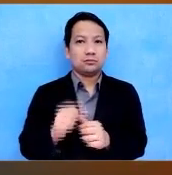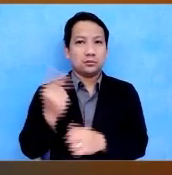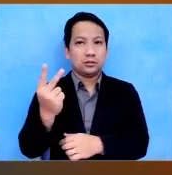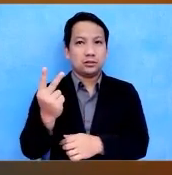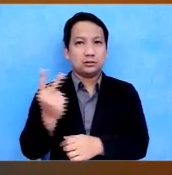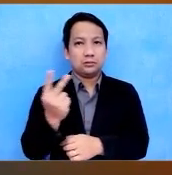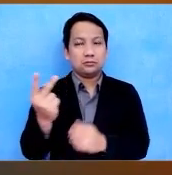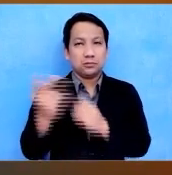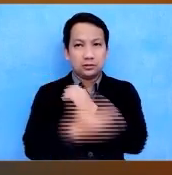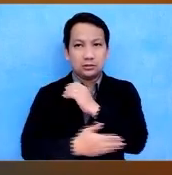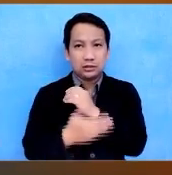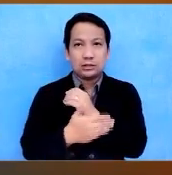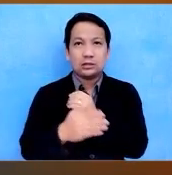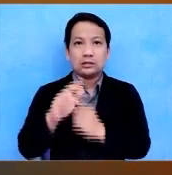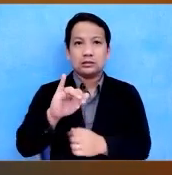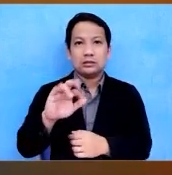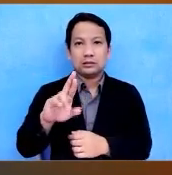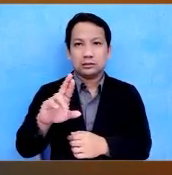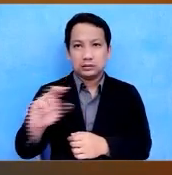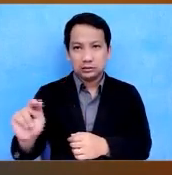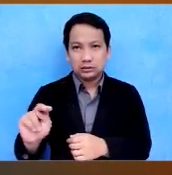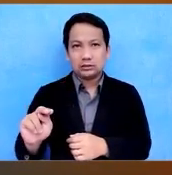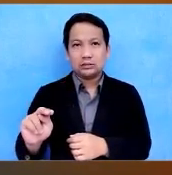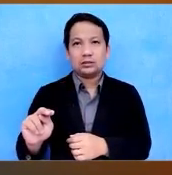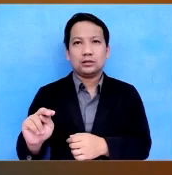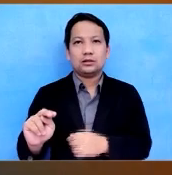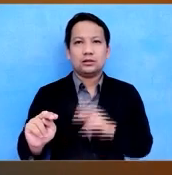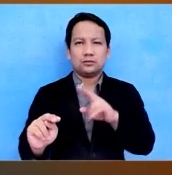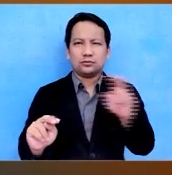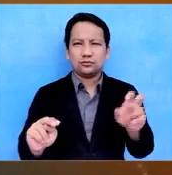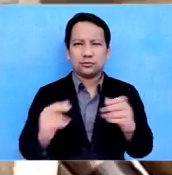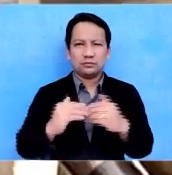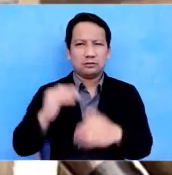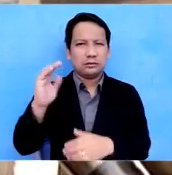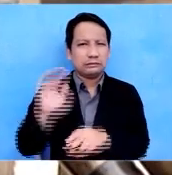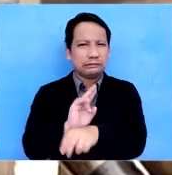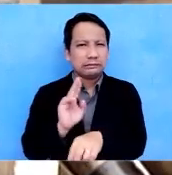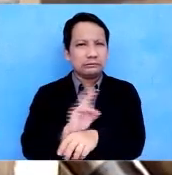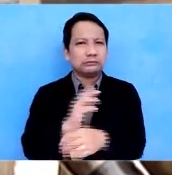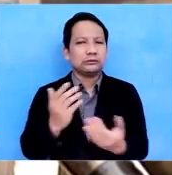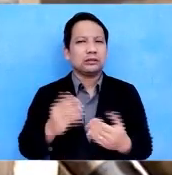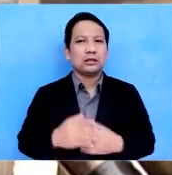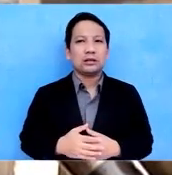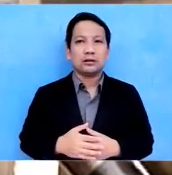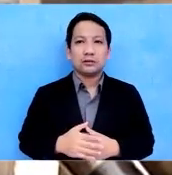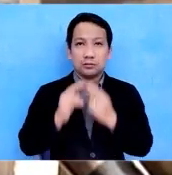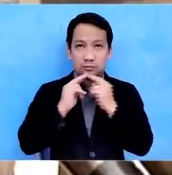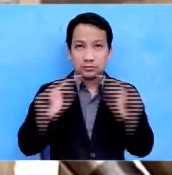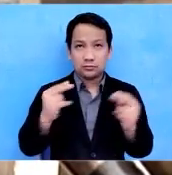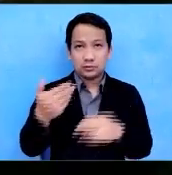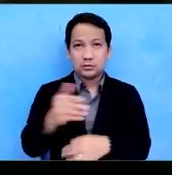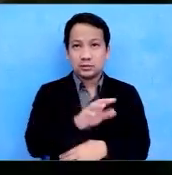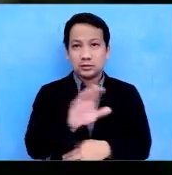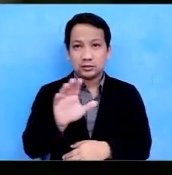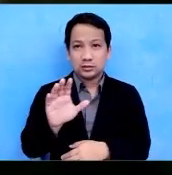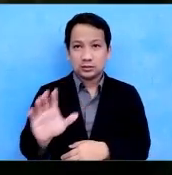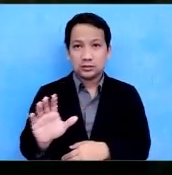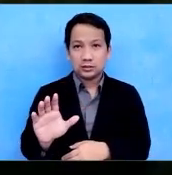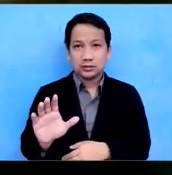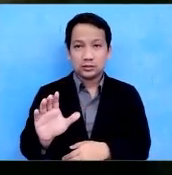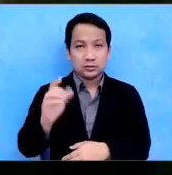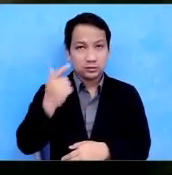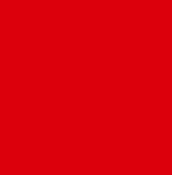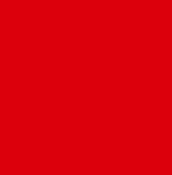producing countries like Iran at saka Venezuela. Diba matagal ng issue yun. Nagbabalita mula sa frontline, Gio